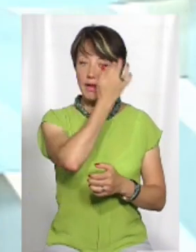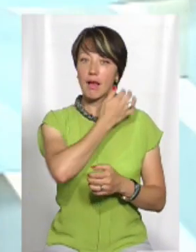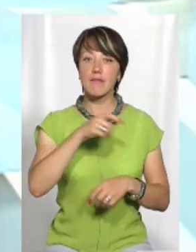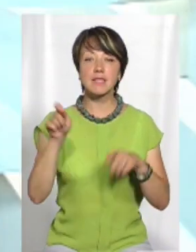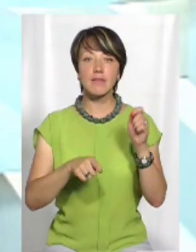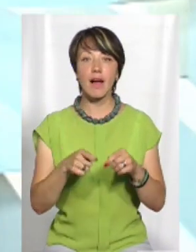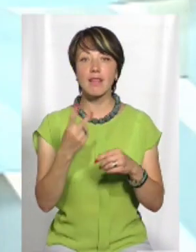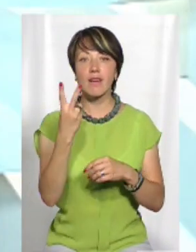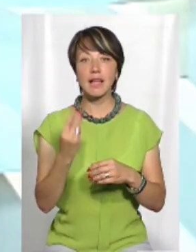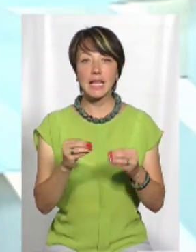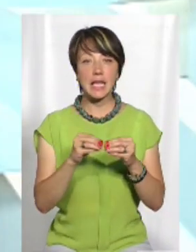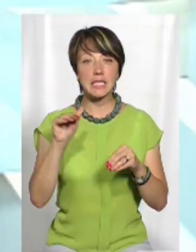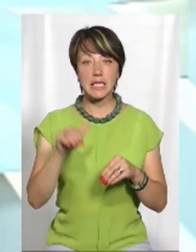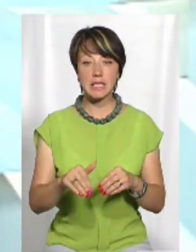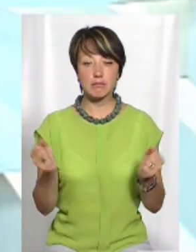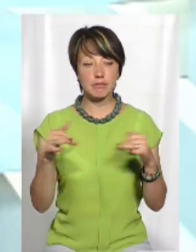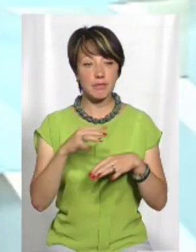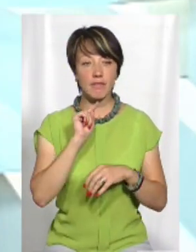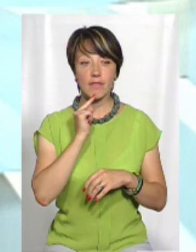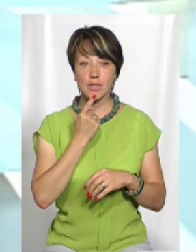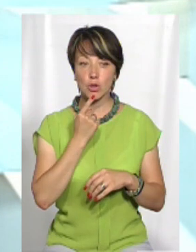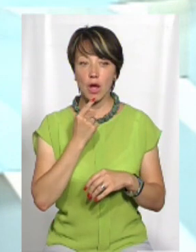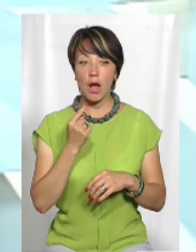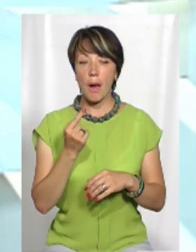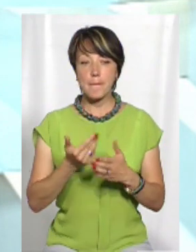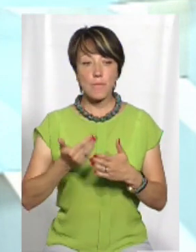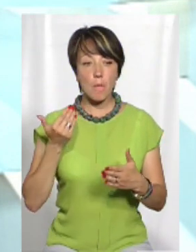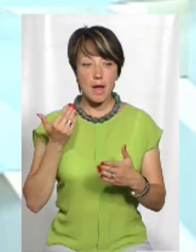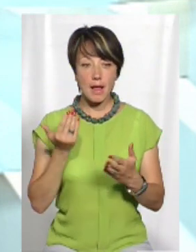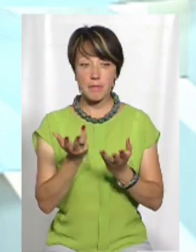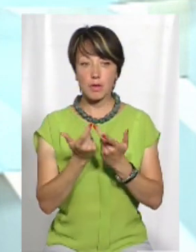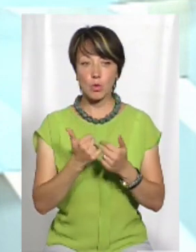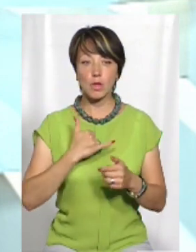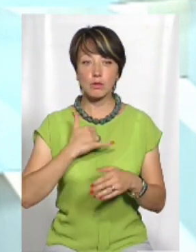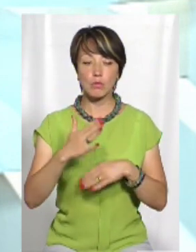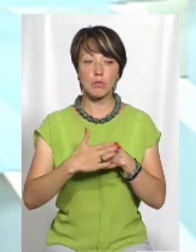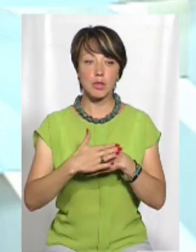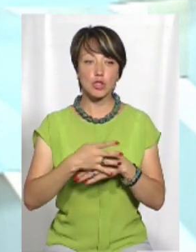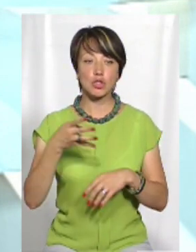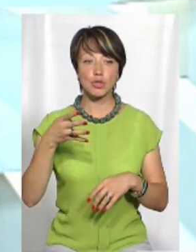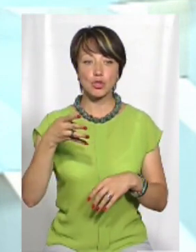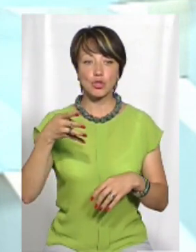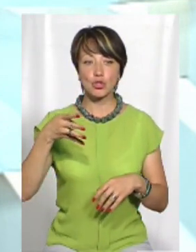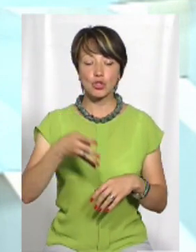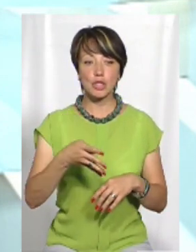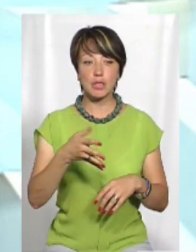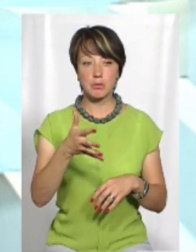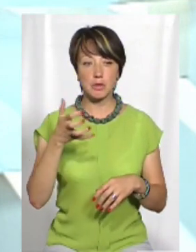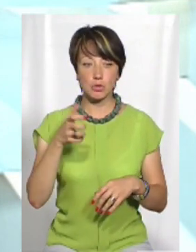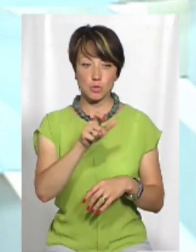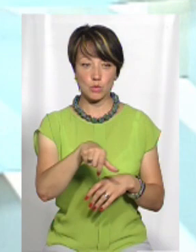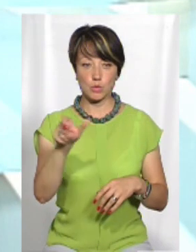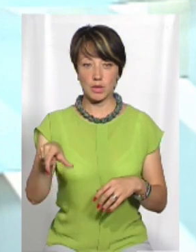2 дні 10 тисяч дуже важко зібрати. По попереднім підрахункам у нас було більше до 4,5